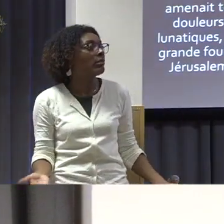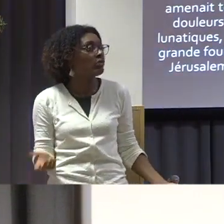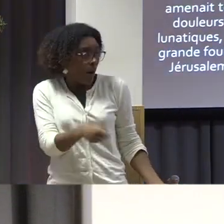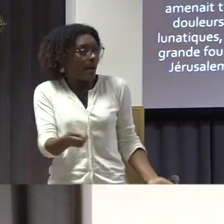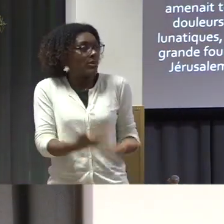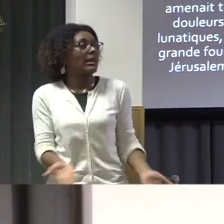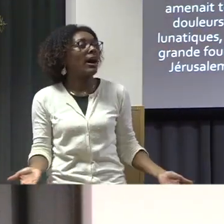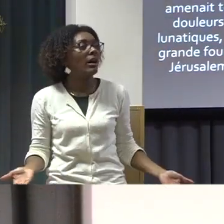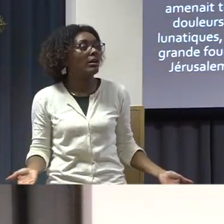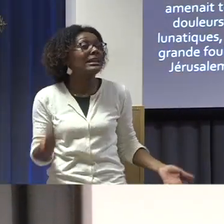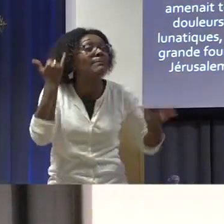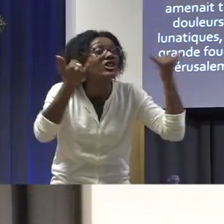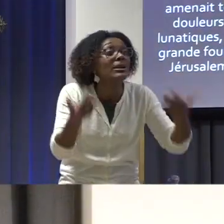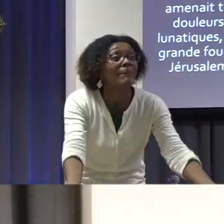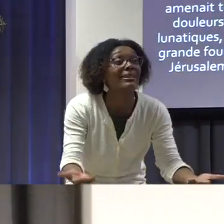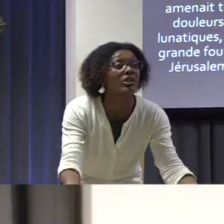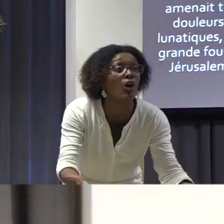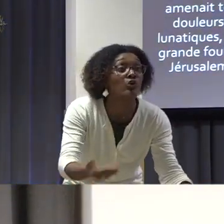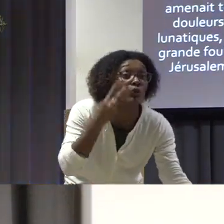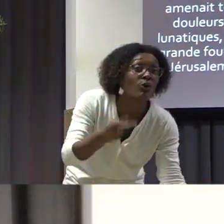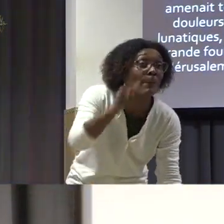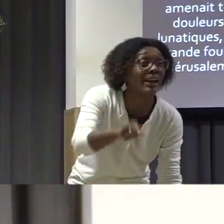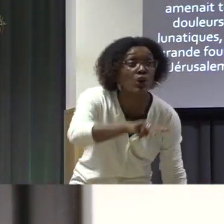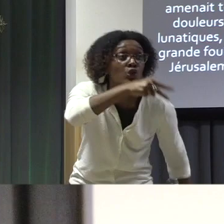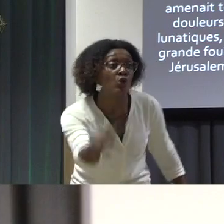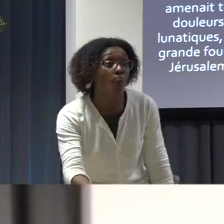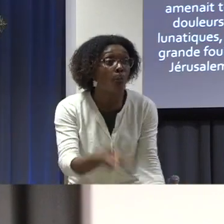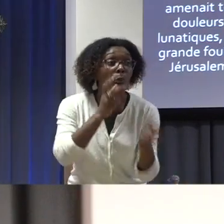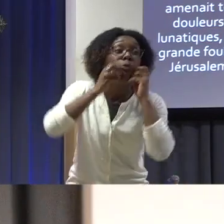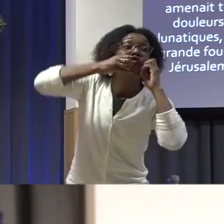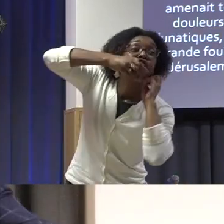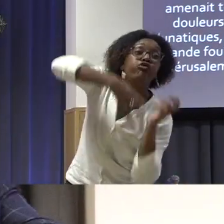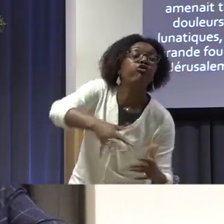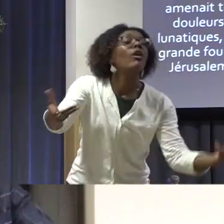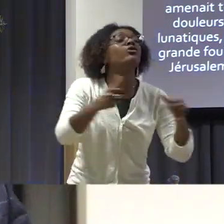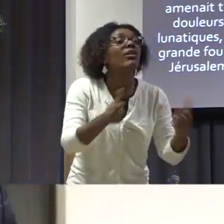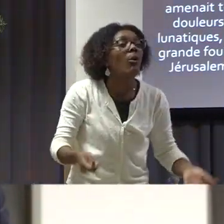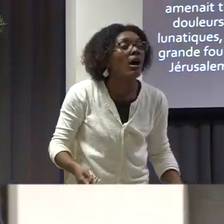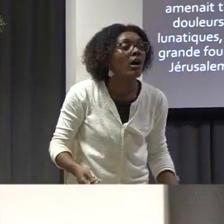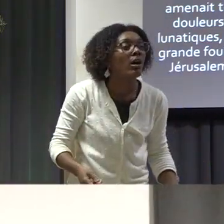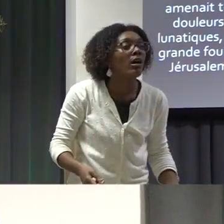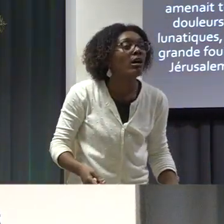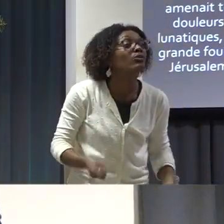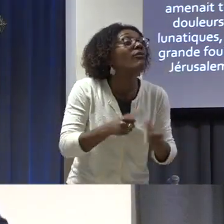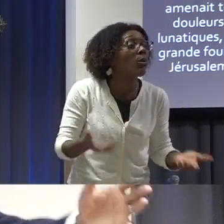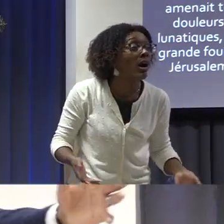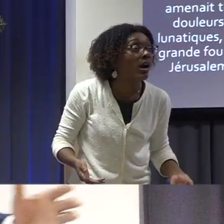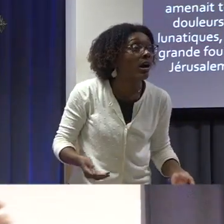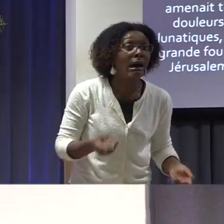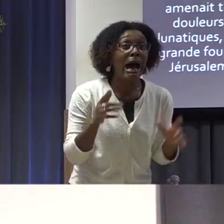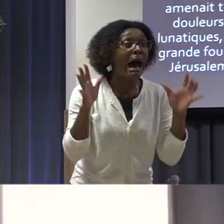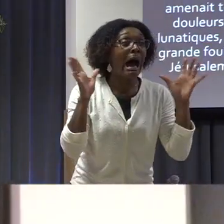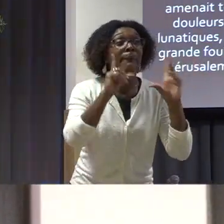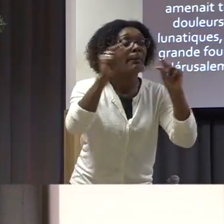si seulement ces choses se dérouler là que ferez-vous combien rester là a certes on va